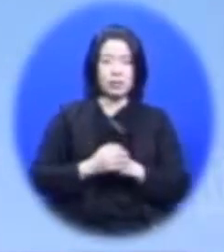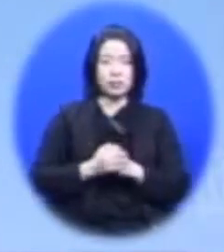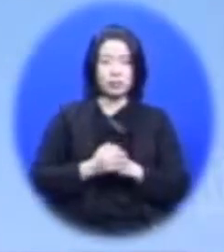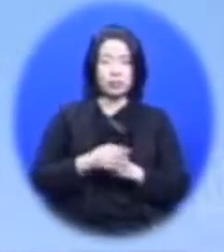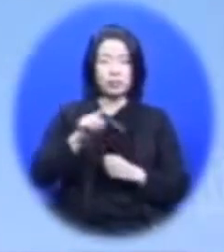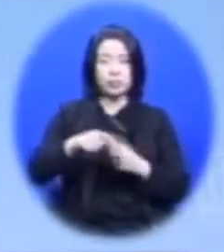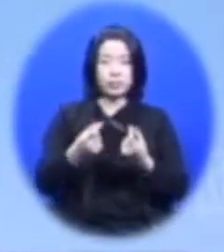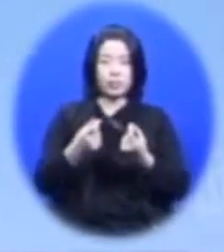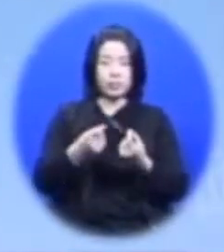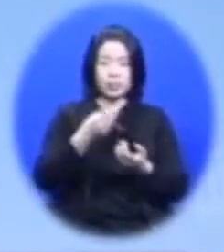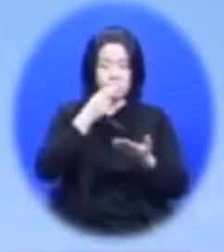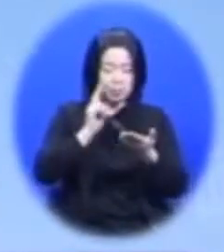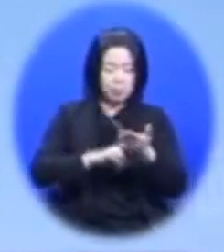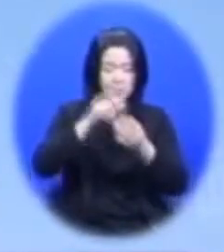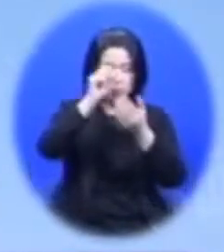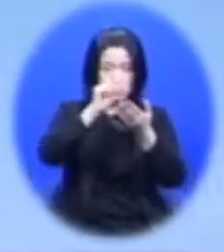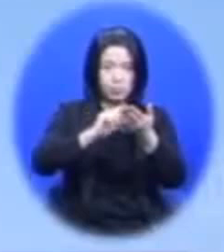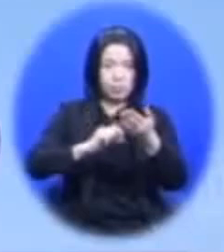그렇게 편지를 보냈어요.